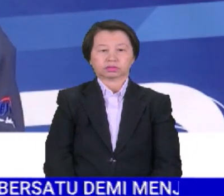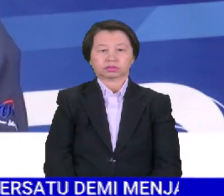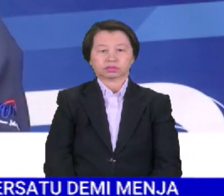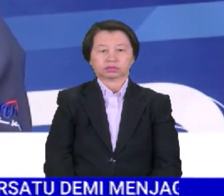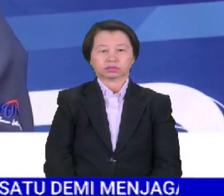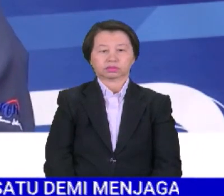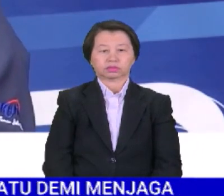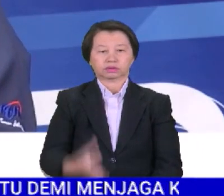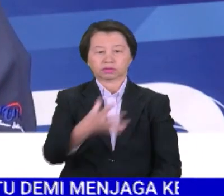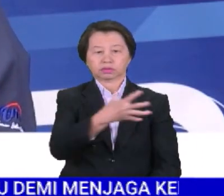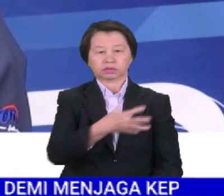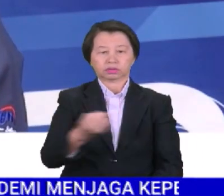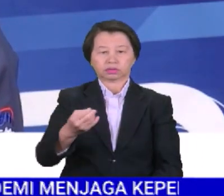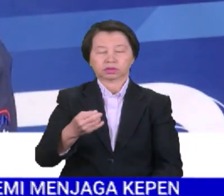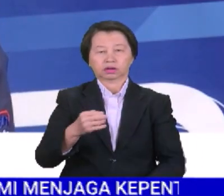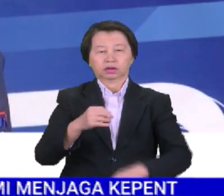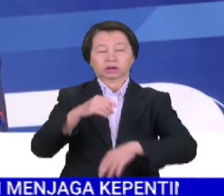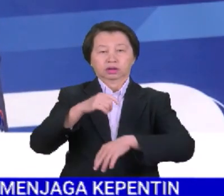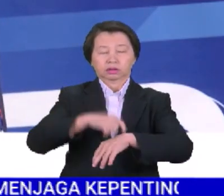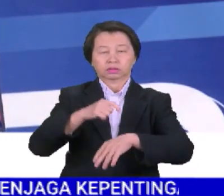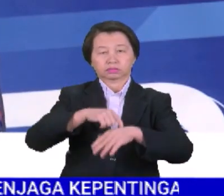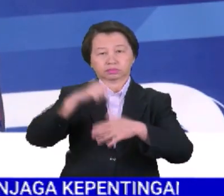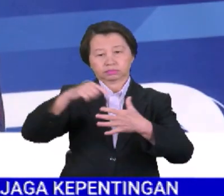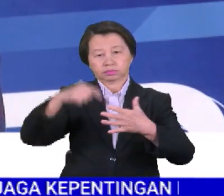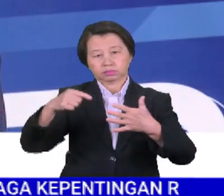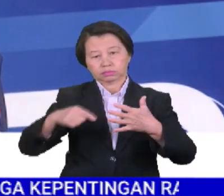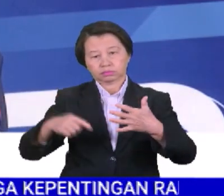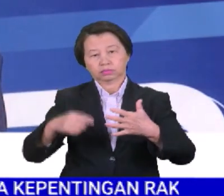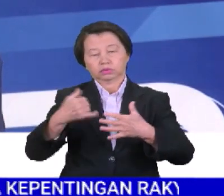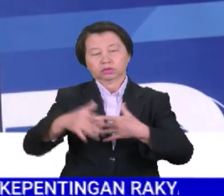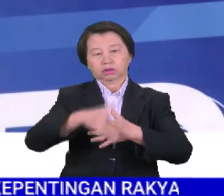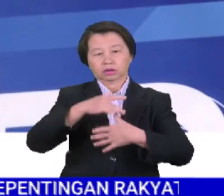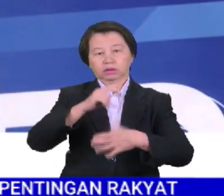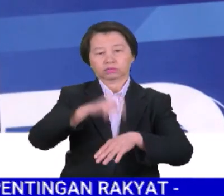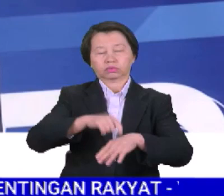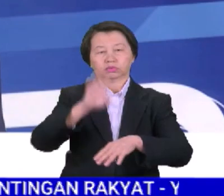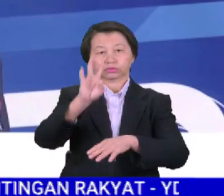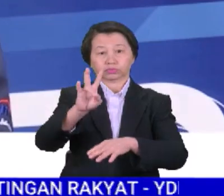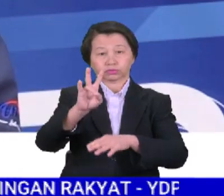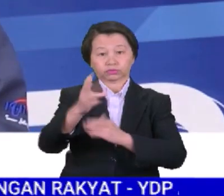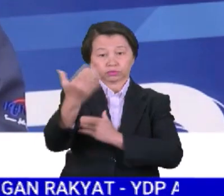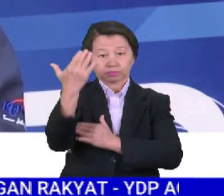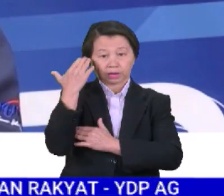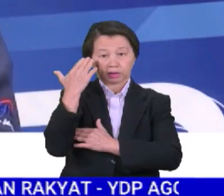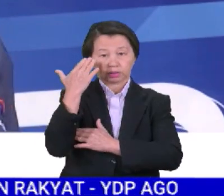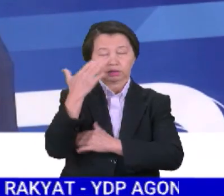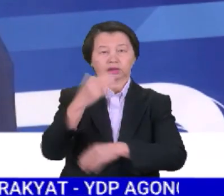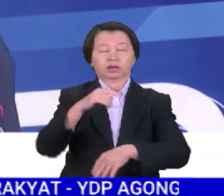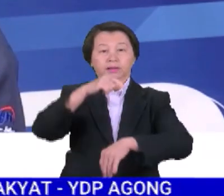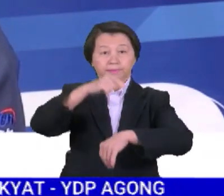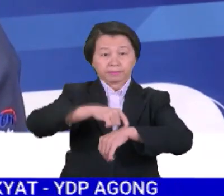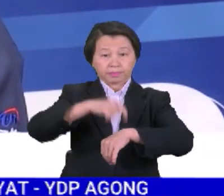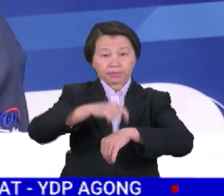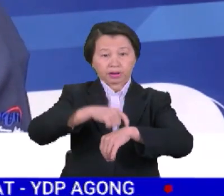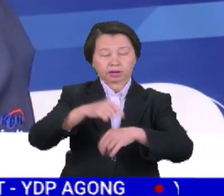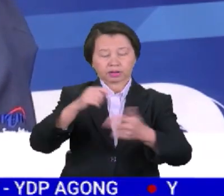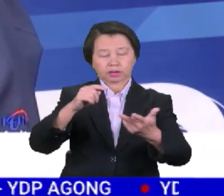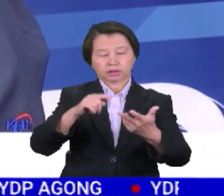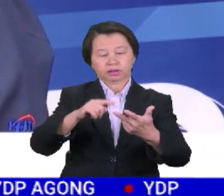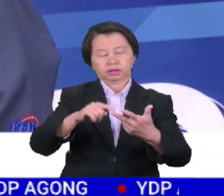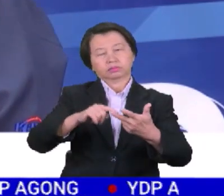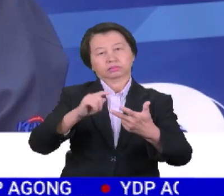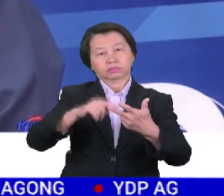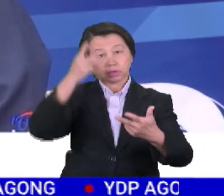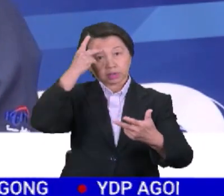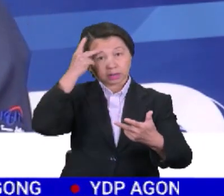Sebelum ini, semua stesen tersebut memulakan siaran seawal 7 pagi. Masa siaran Keningau FM